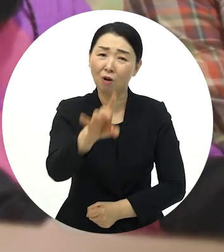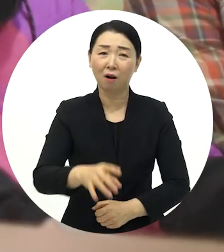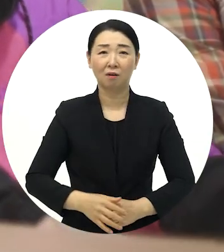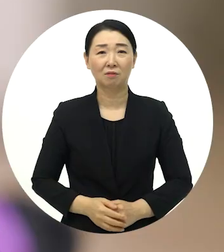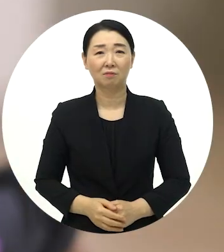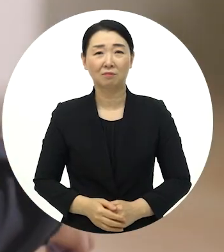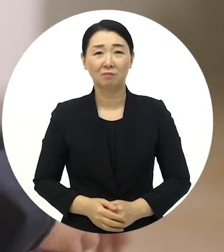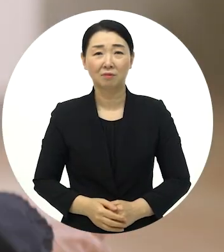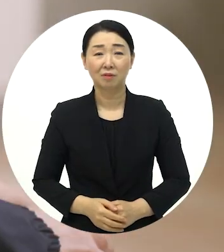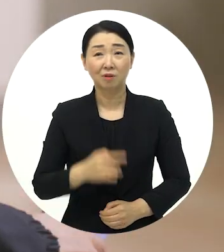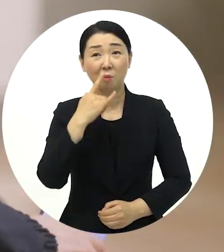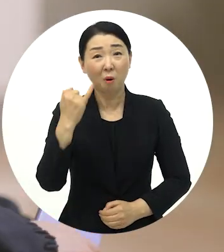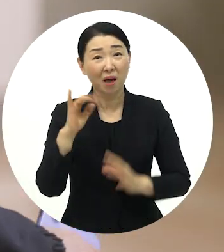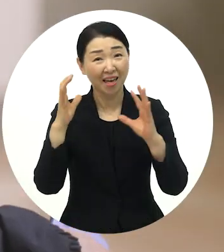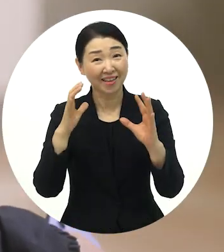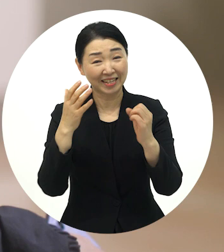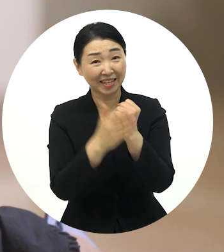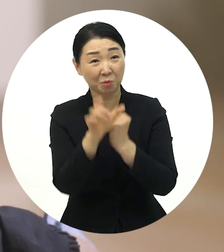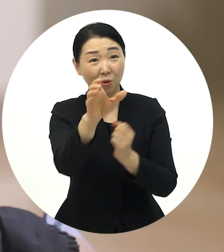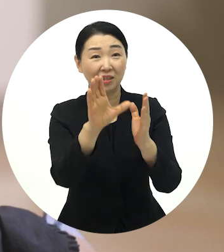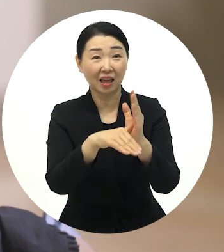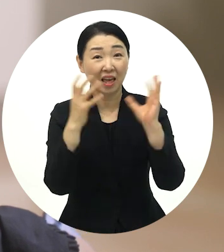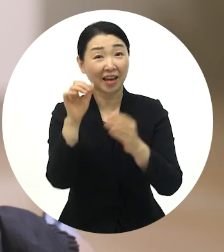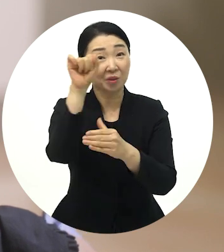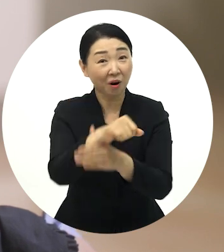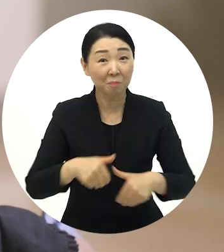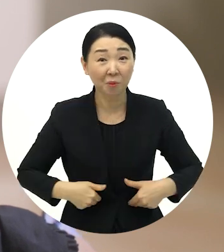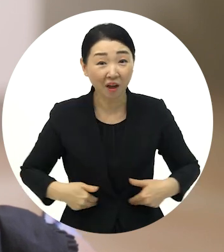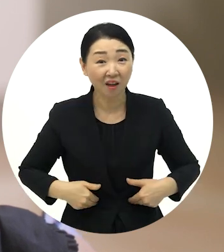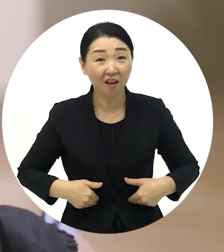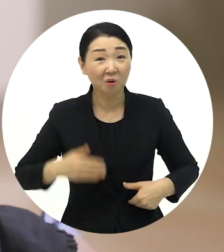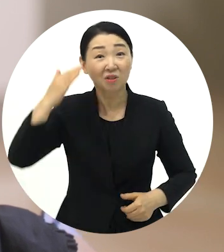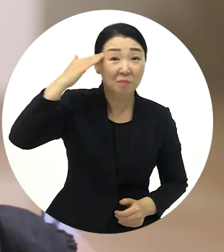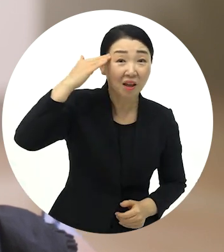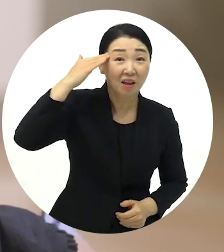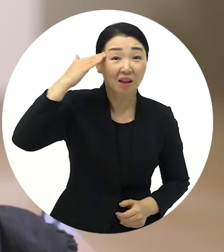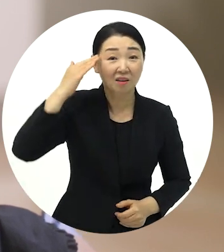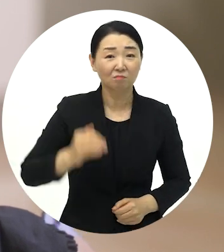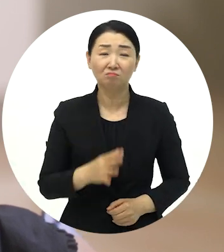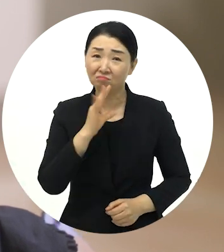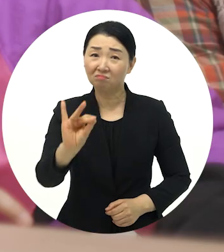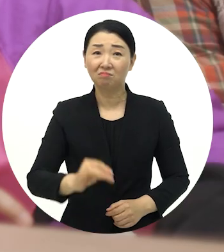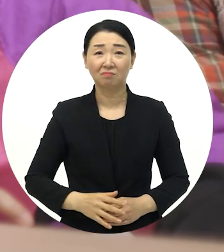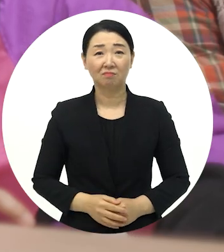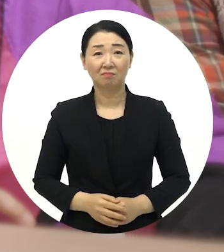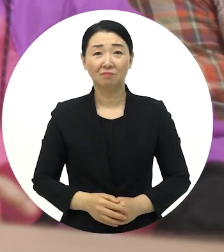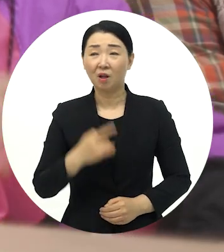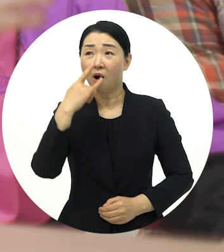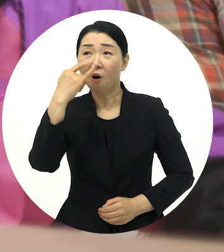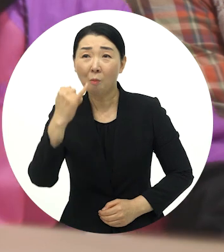거야. 그러면은 그 엄마들도 아기들 사진 올릴 때 아기한테 허락 맡아야 되겠네? 그것도 침해야?